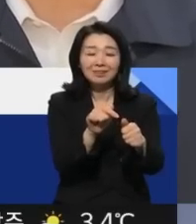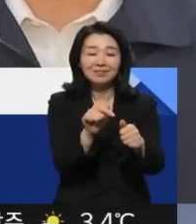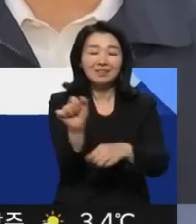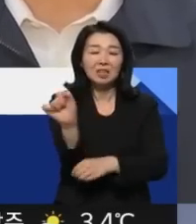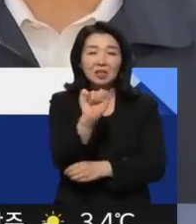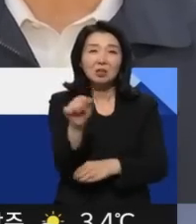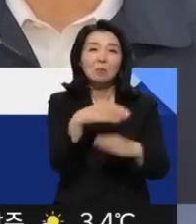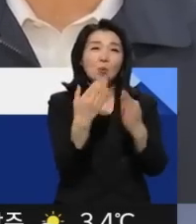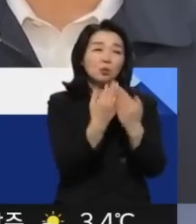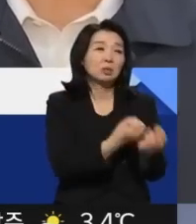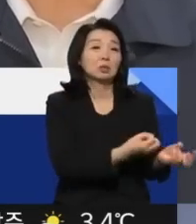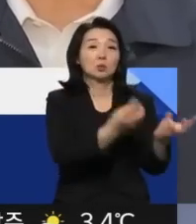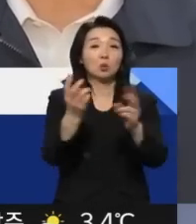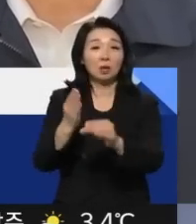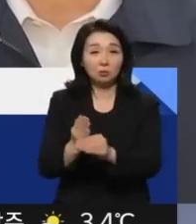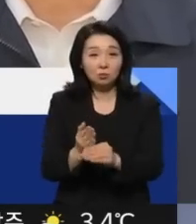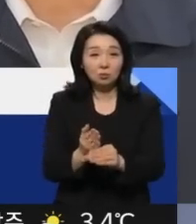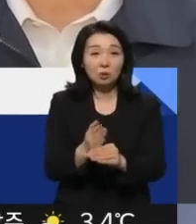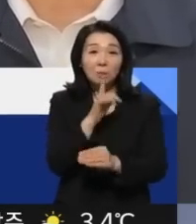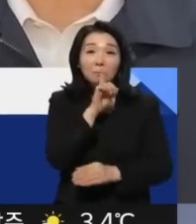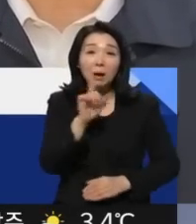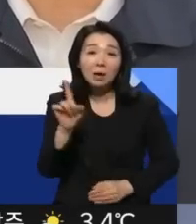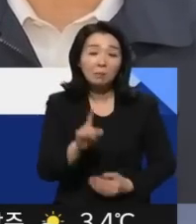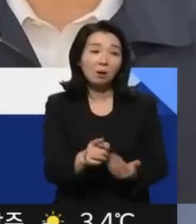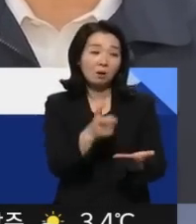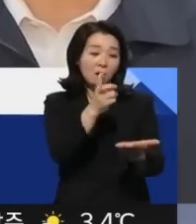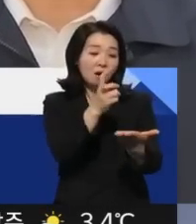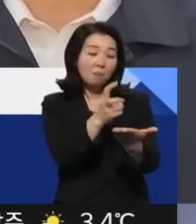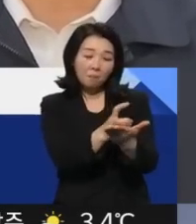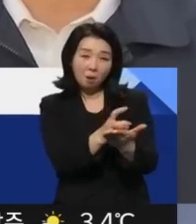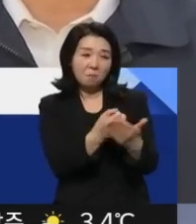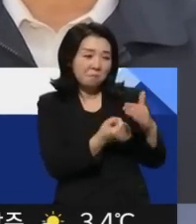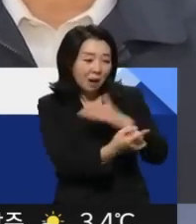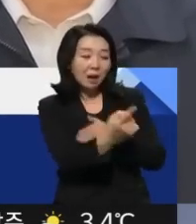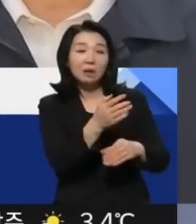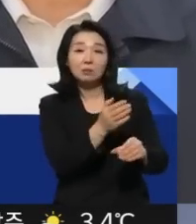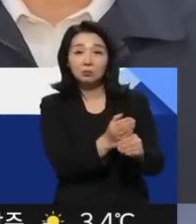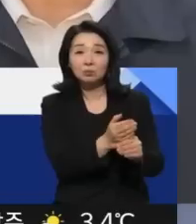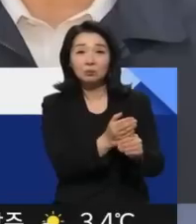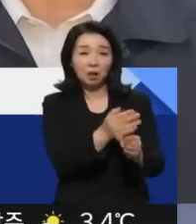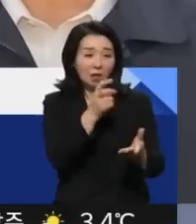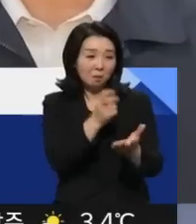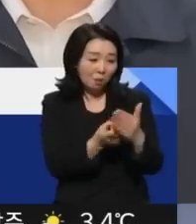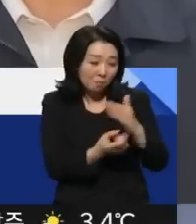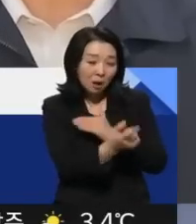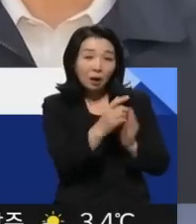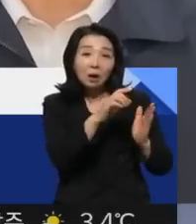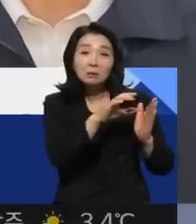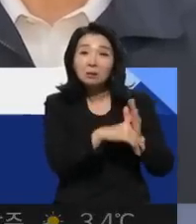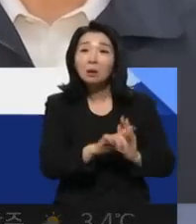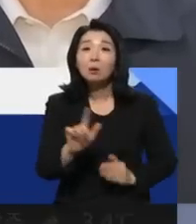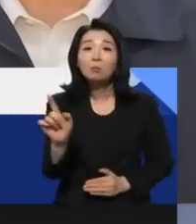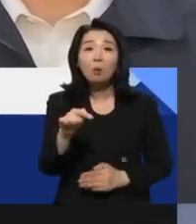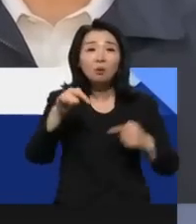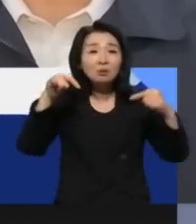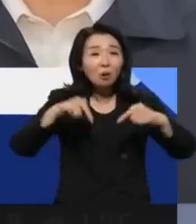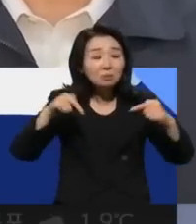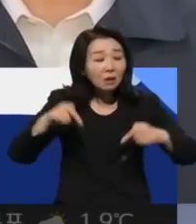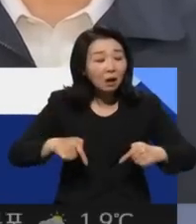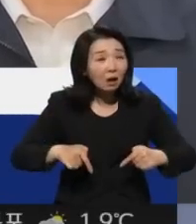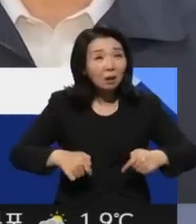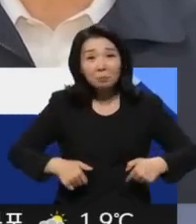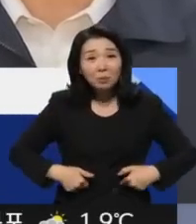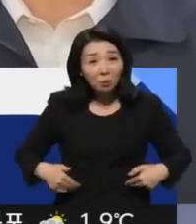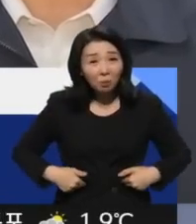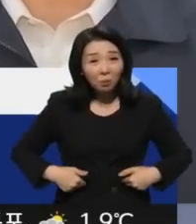송달하고 있는 과정이거든요. 말하자면 법을 집행하고 있는 과정입니다. 법을 집행하는데 무슨 협상이 필요하며